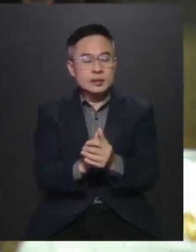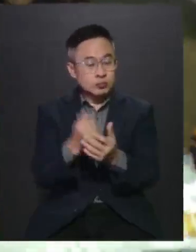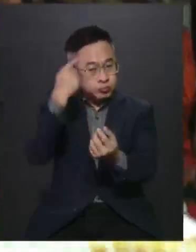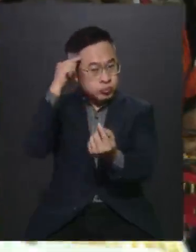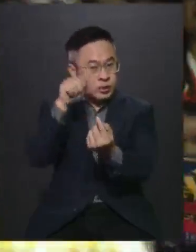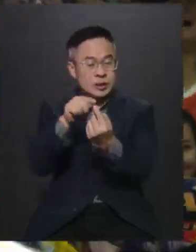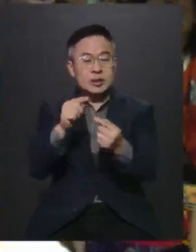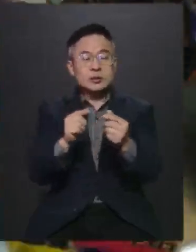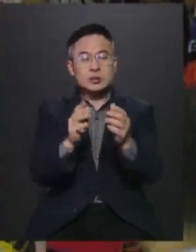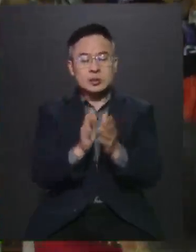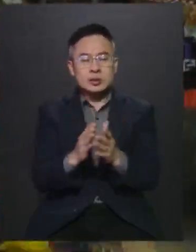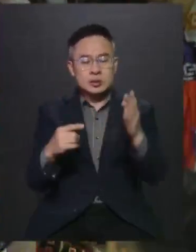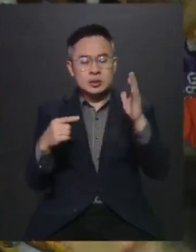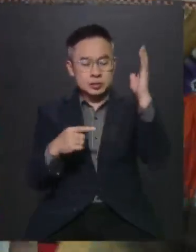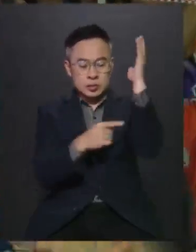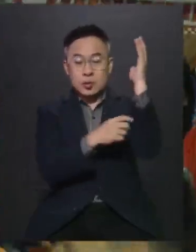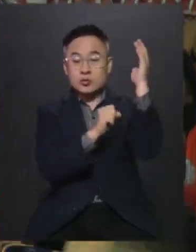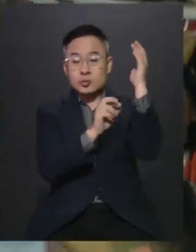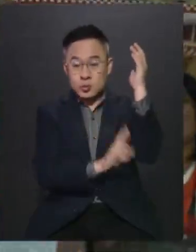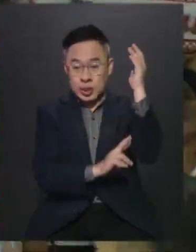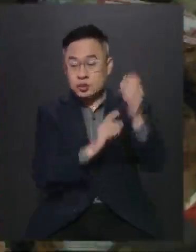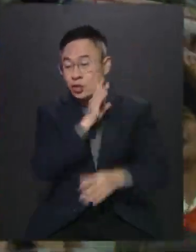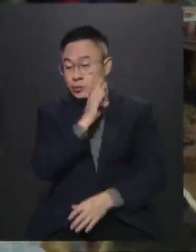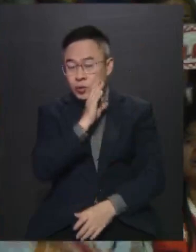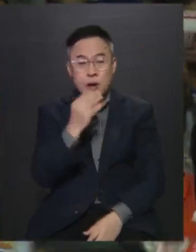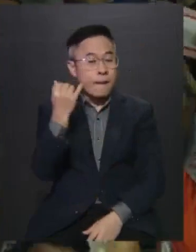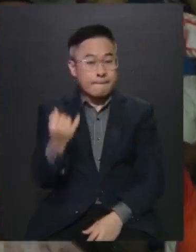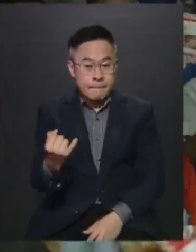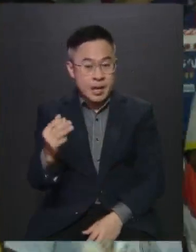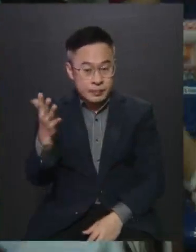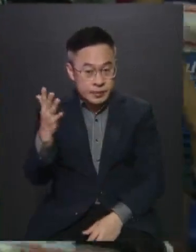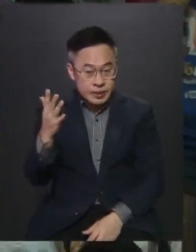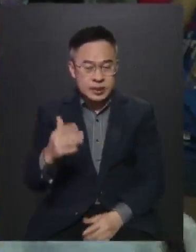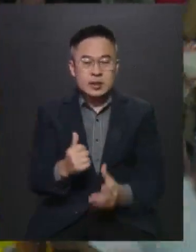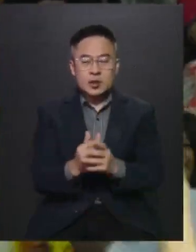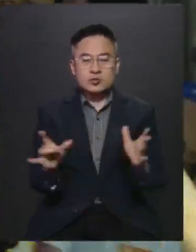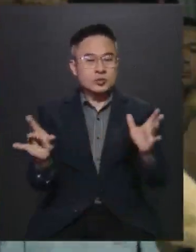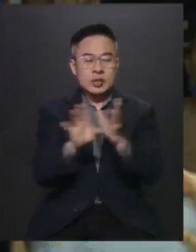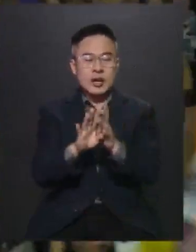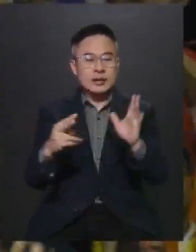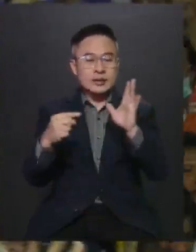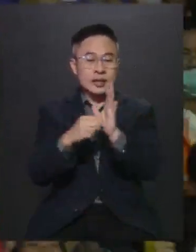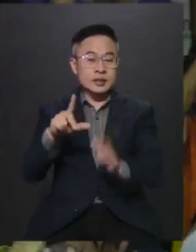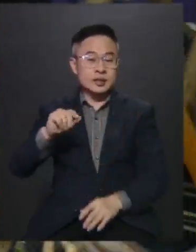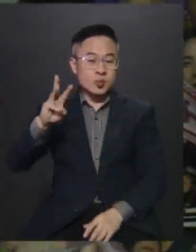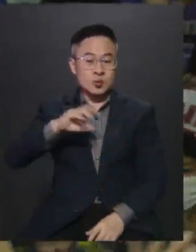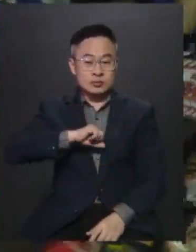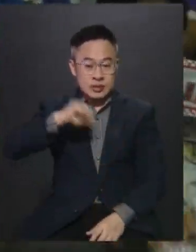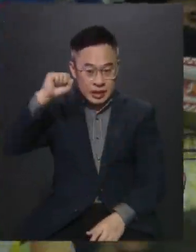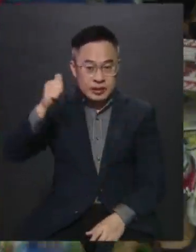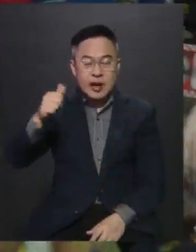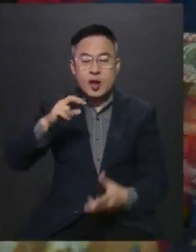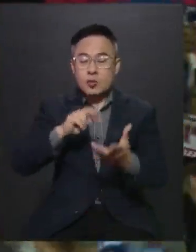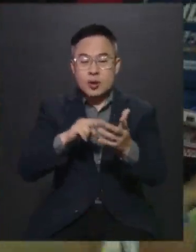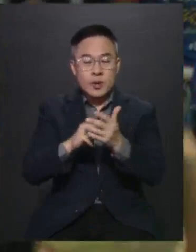ที่จะออกไปเยือนสุราษฎร์ธานีนะคะซึ่งถ้าไม่แพ้ได้จริงๆเนี่ยก็จะเป็นแชมป์ไร้พ่ายทันทีก็ถือว่ายิ่งใหญ่นะถ้าทำได้นะ